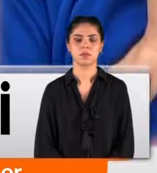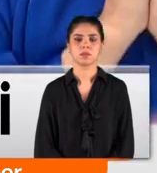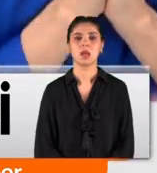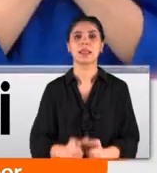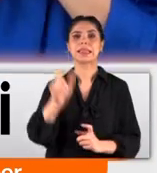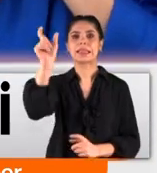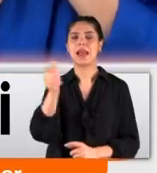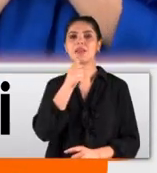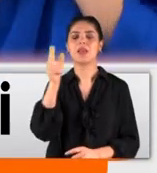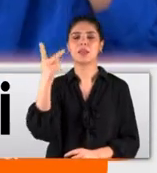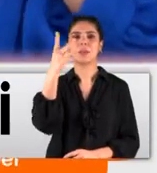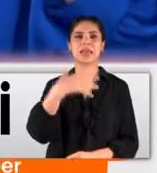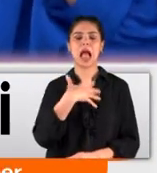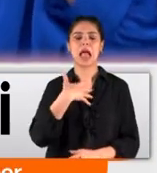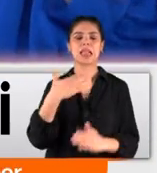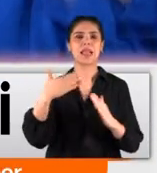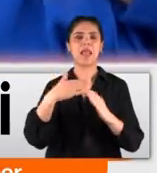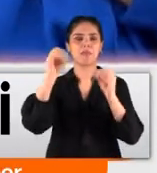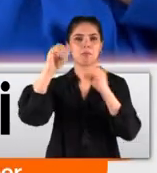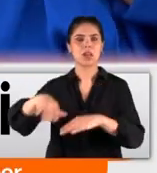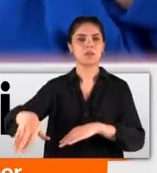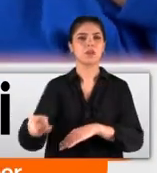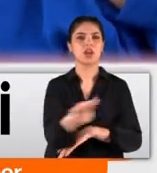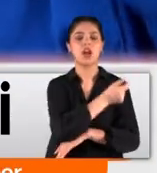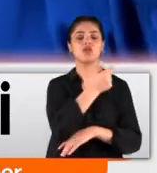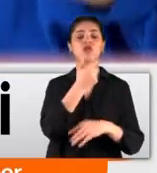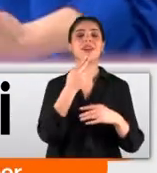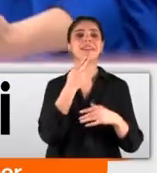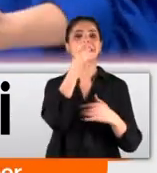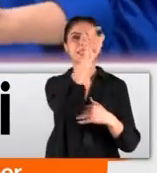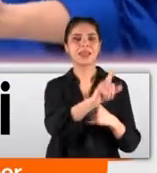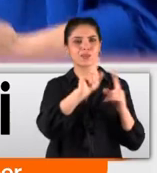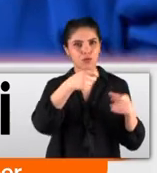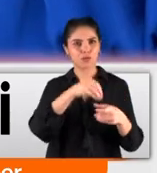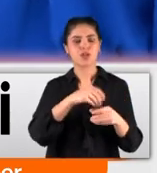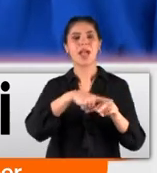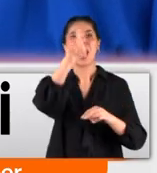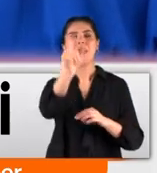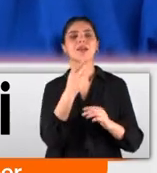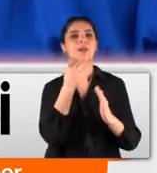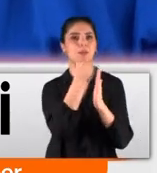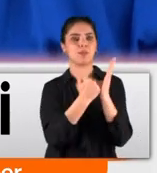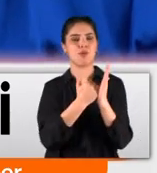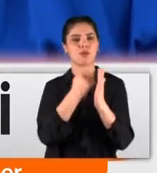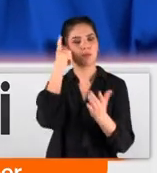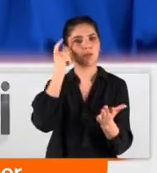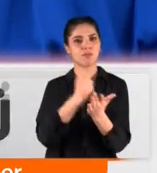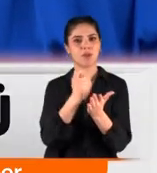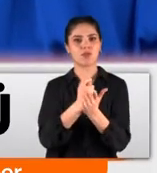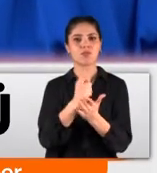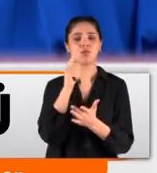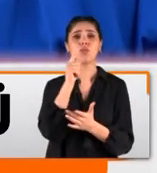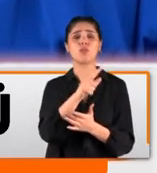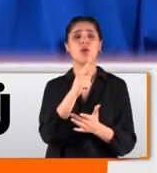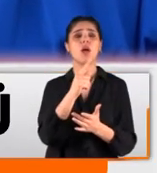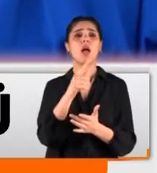Selahattin Yıldız 2 Haziran günü evi terk eden eşi Hatice Yıldız'ın bulunması için katıldı Esra Erol'a. Herkes ilk başta terk edilen adamın eşinin